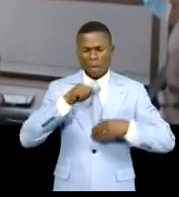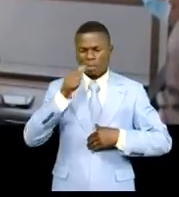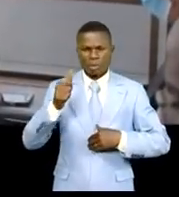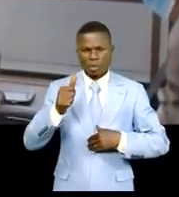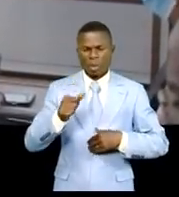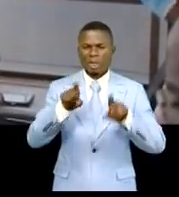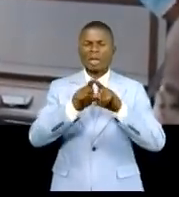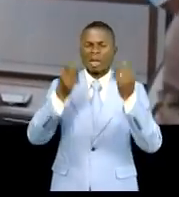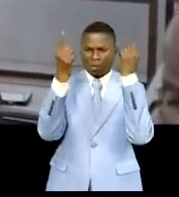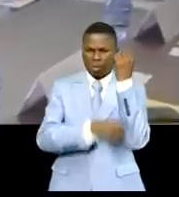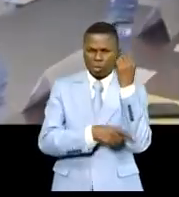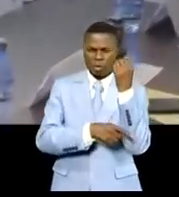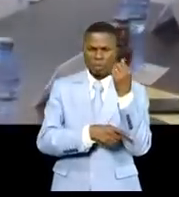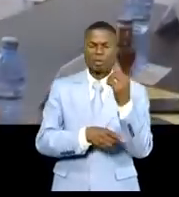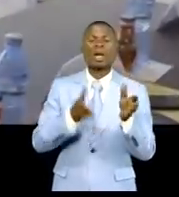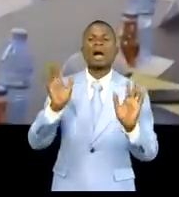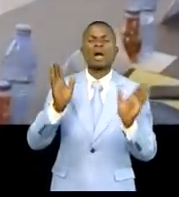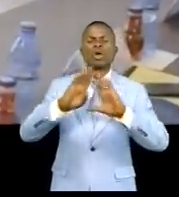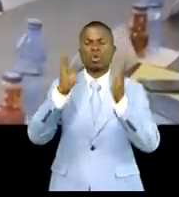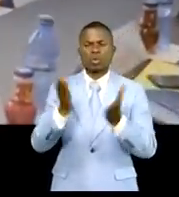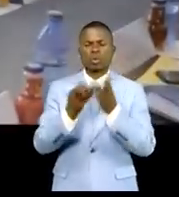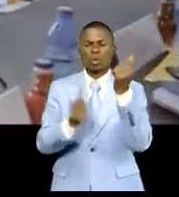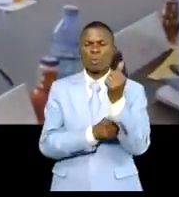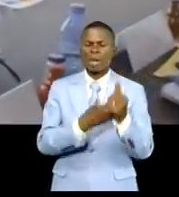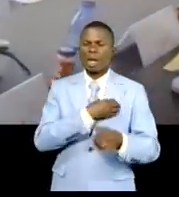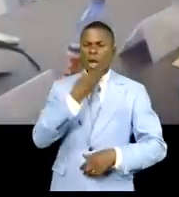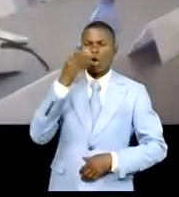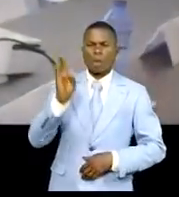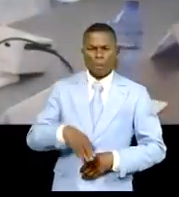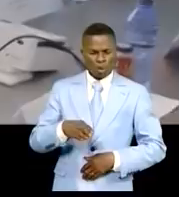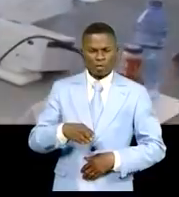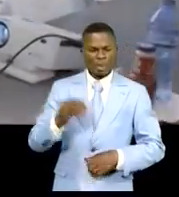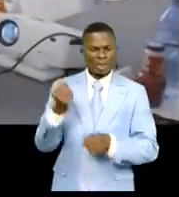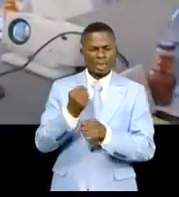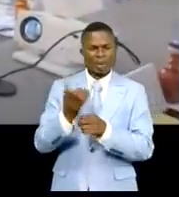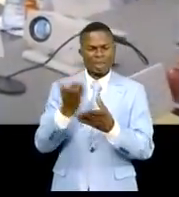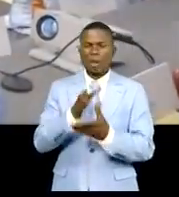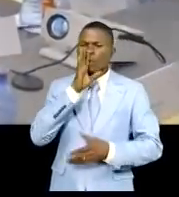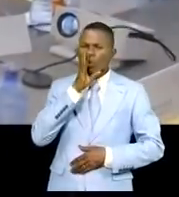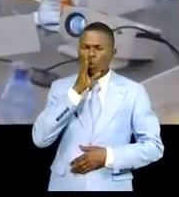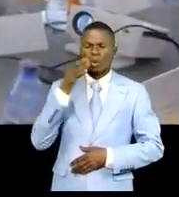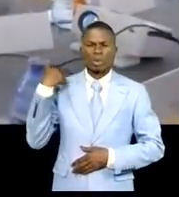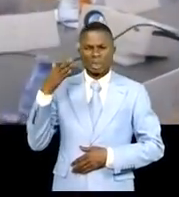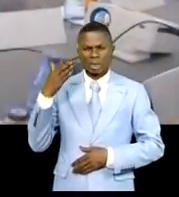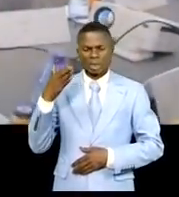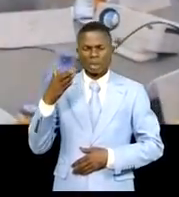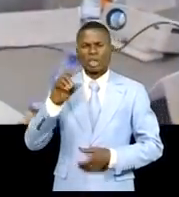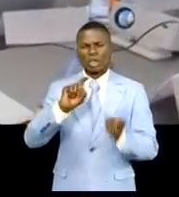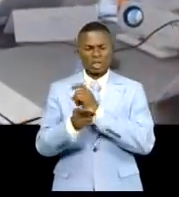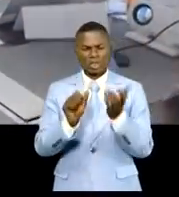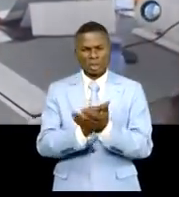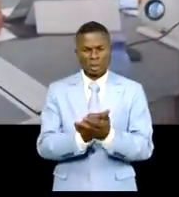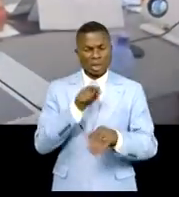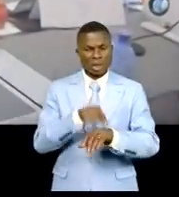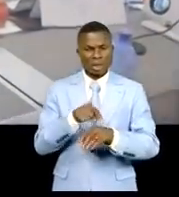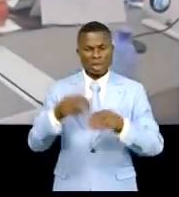surtout, elle met en garde ces groupes des inciviques qui monnaient les services et documents de l'État par la contrefaçon. Pour l'heure,